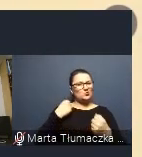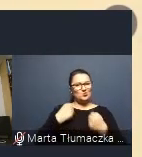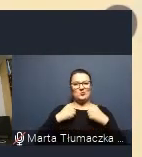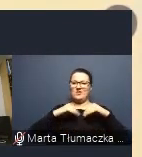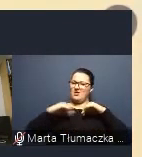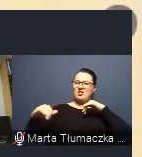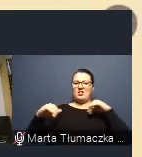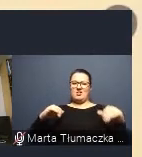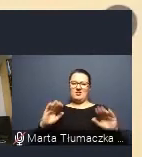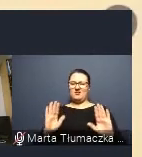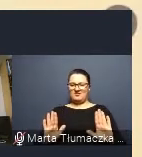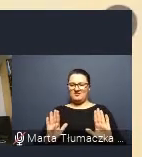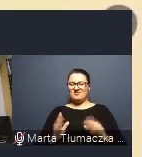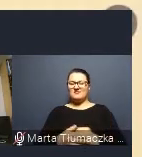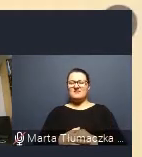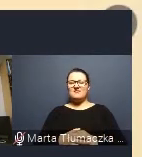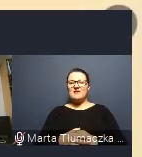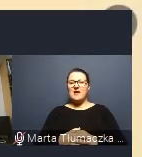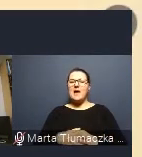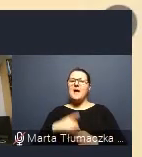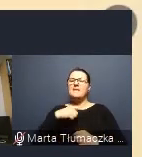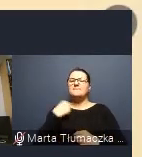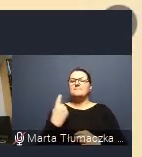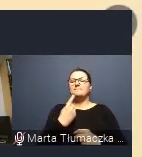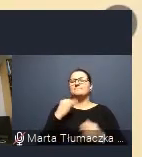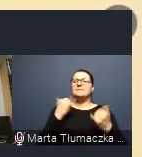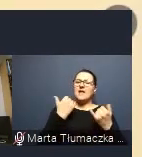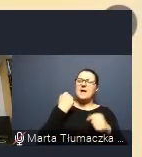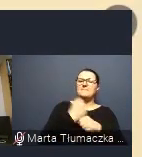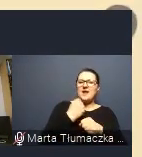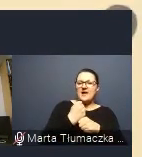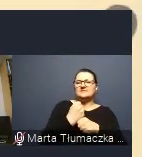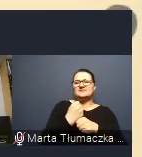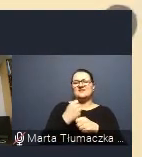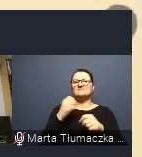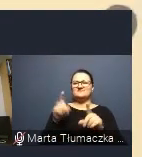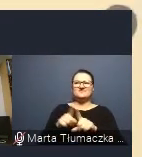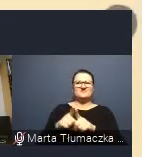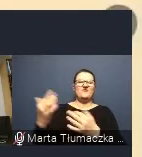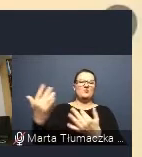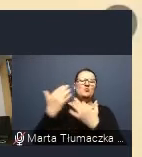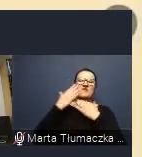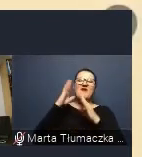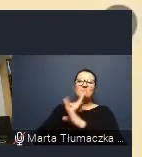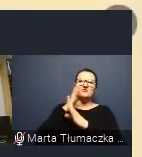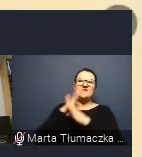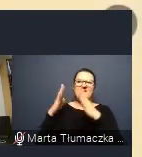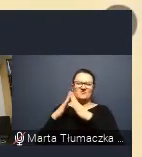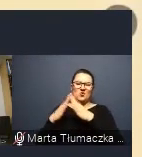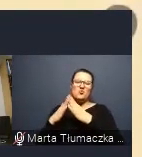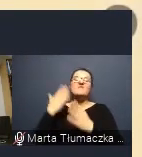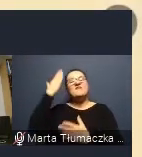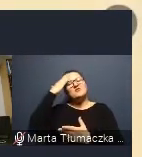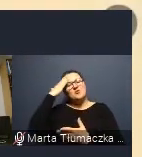to, jak nam się pracowało, no rzutowała też atmosfera w domu, tak? Bo wiadomo, domownicy, ja rodzinę